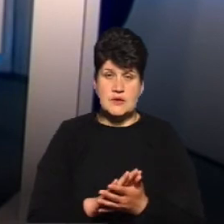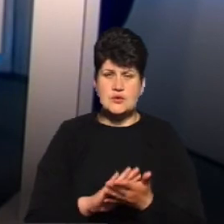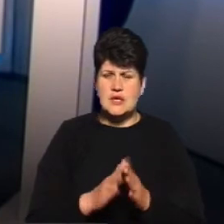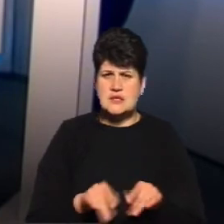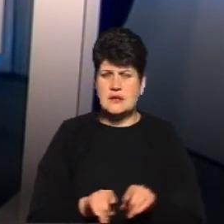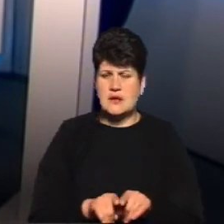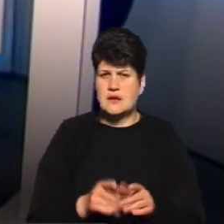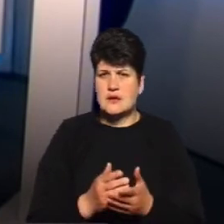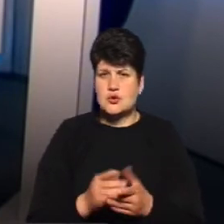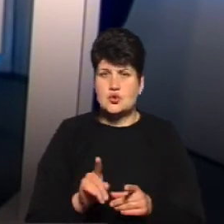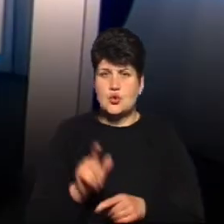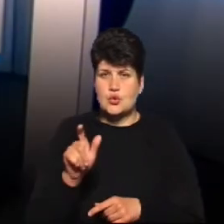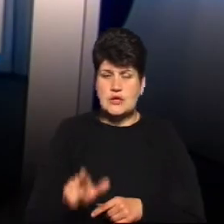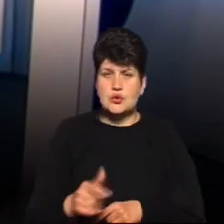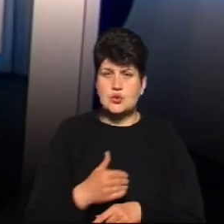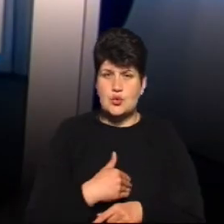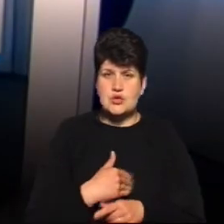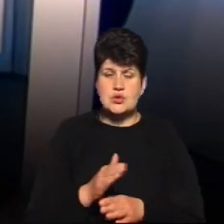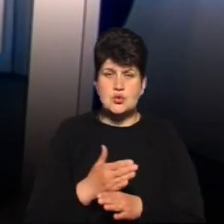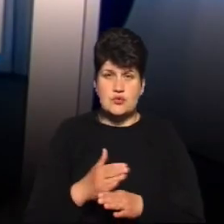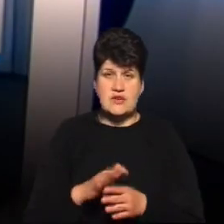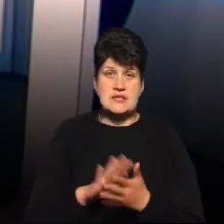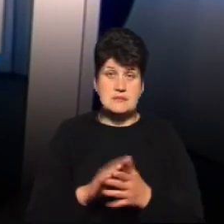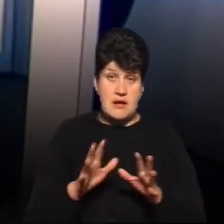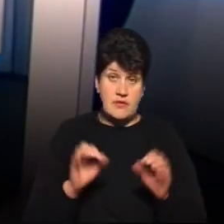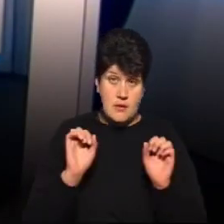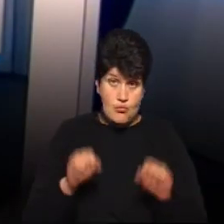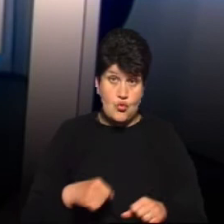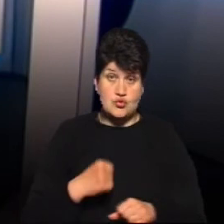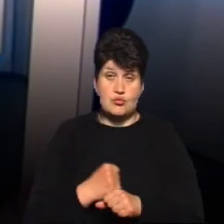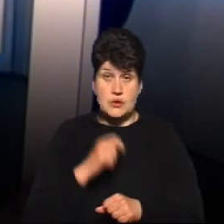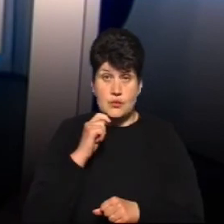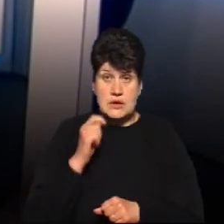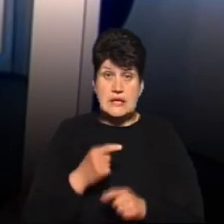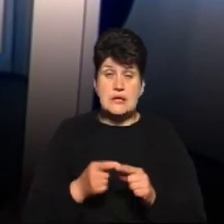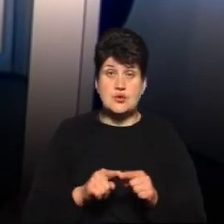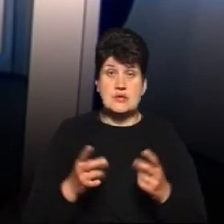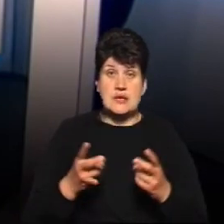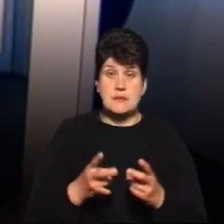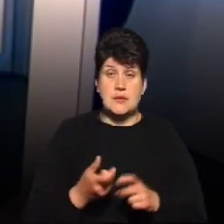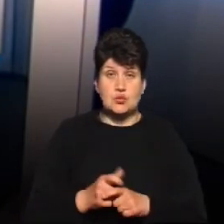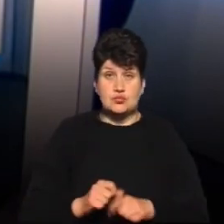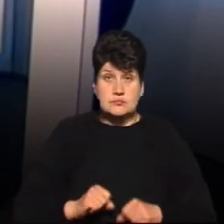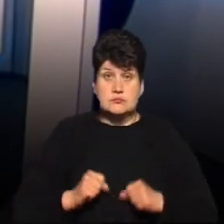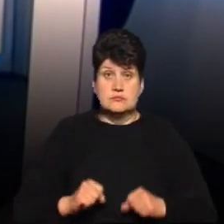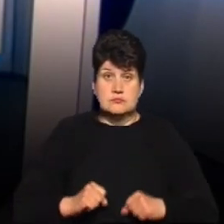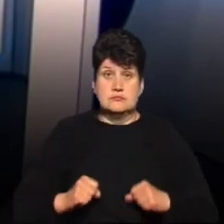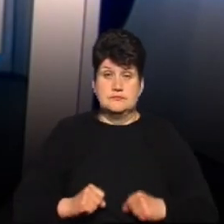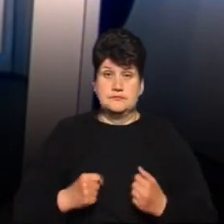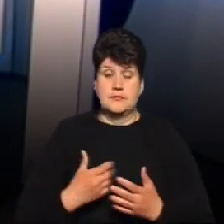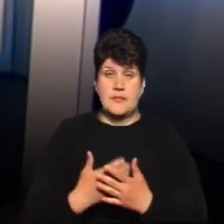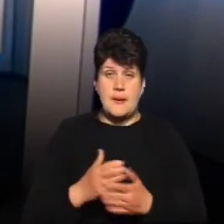хоче сортувати сміття, вона може це, в принципі, робити в Україні, так. Але для цього їй треба дуже сильно напрягтися. Якщо, наприклад, посортувати